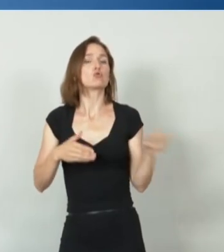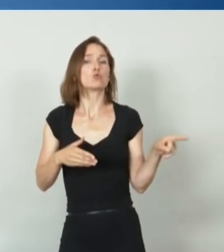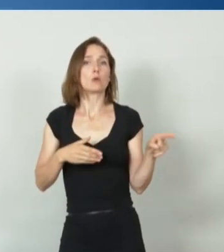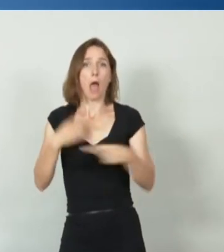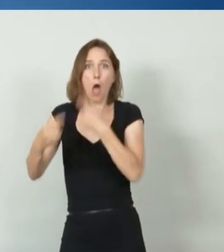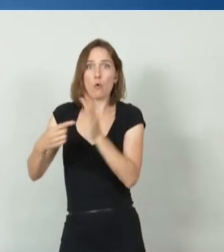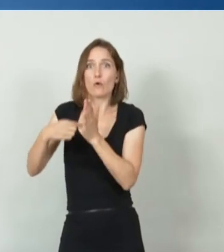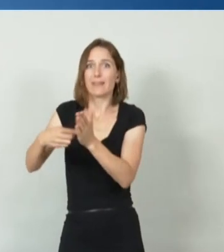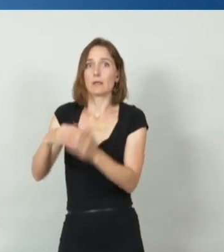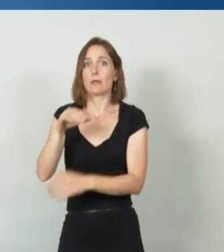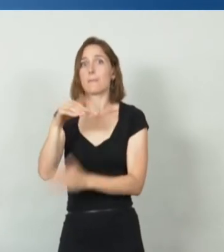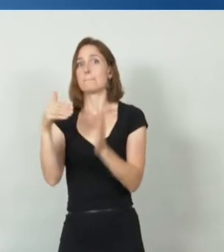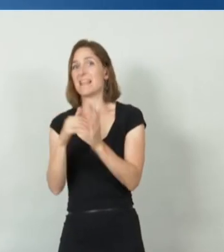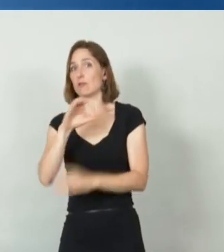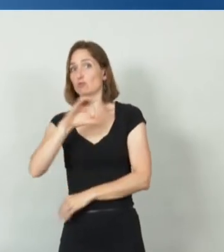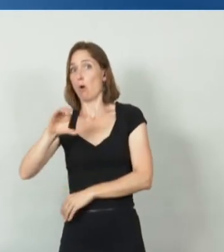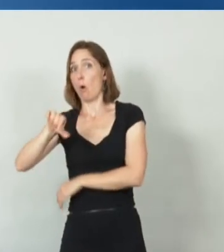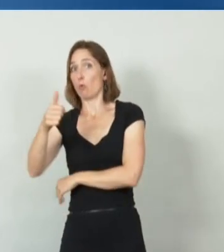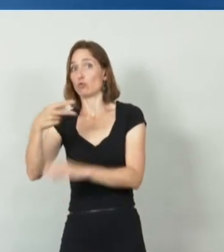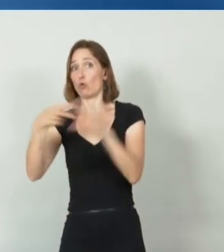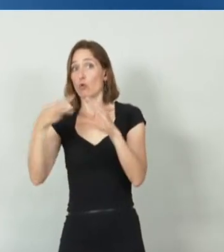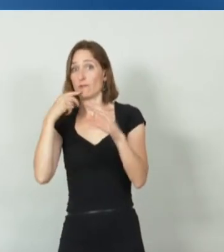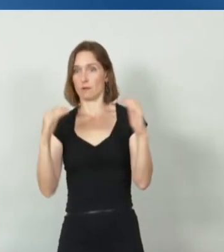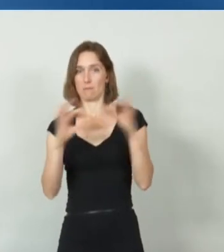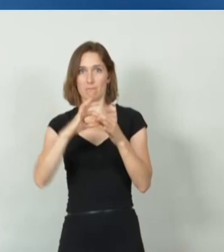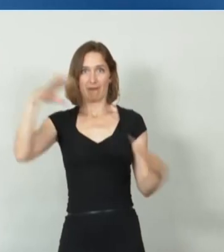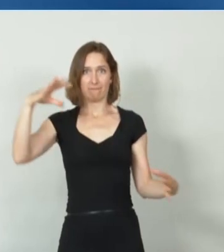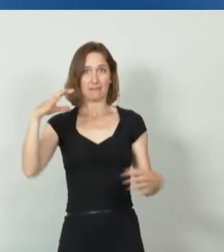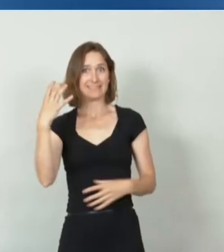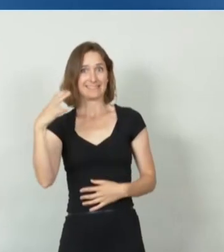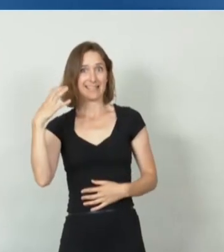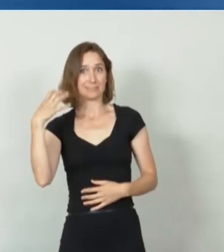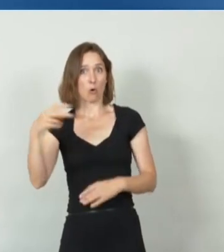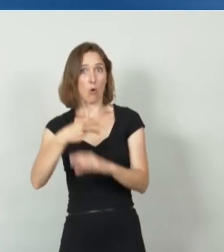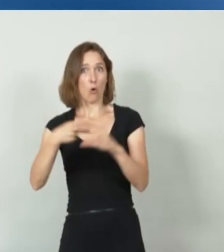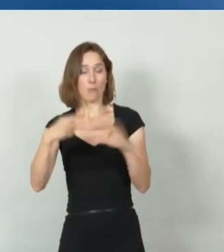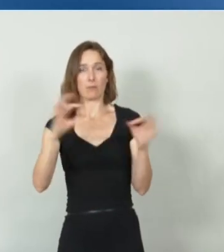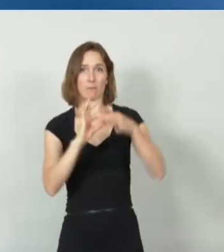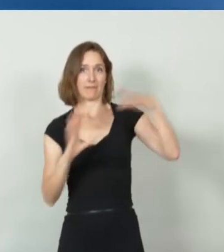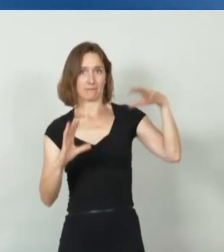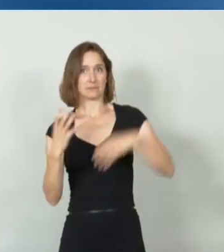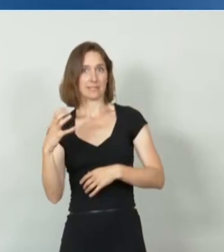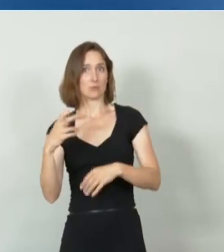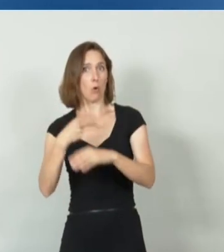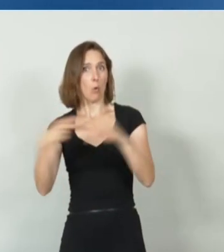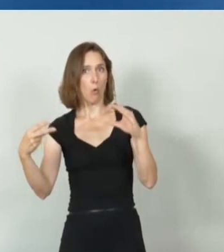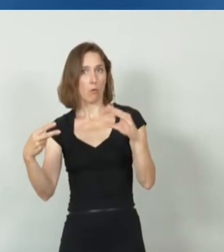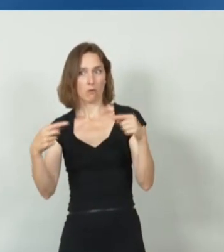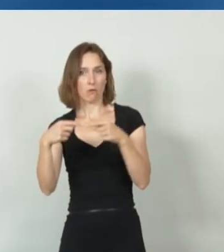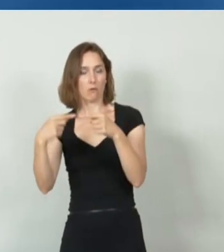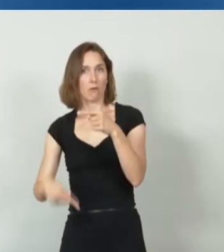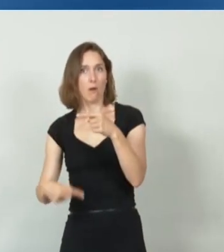est à 111 euros soit 500 euros de moins près de 30% de moins de dettes par habitant dans les autres villes